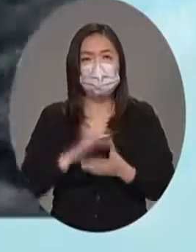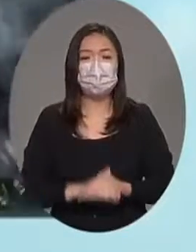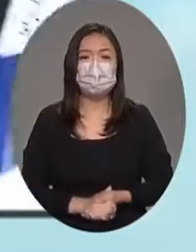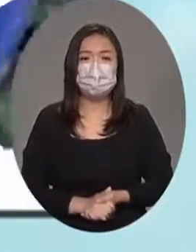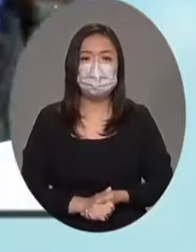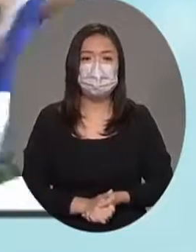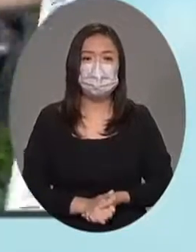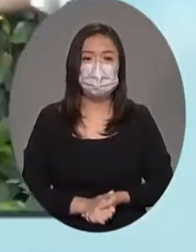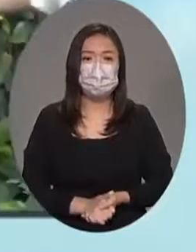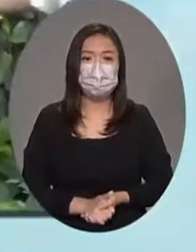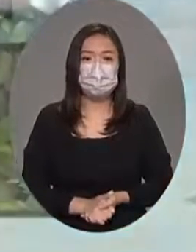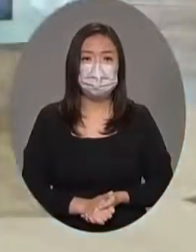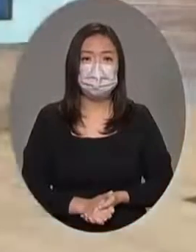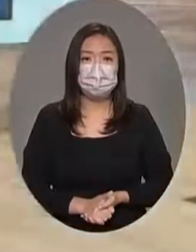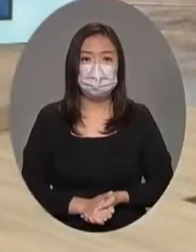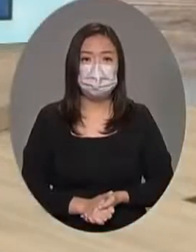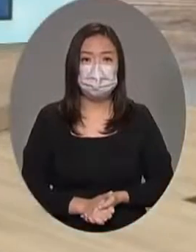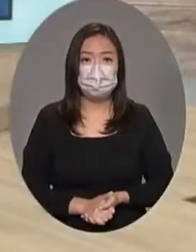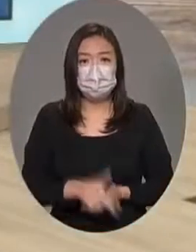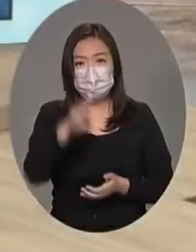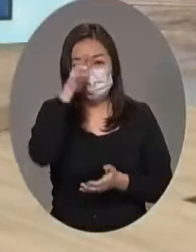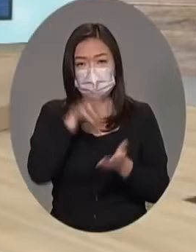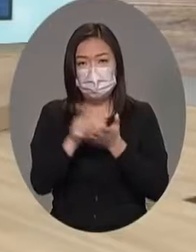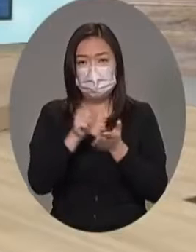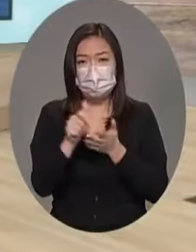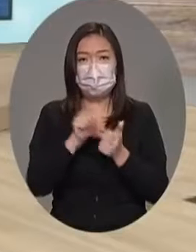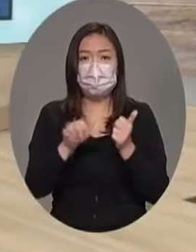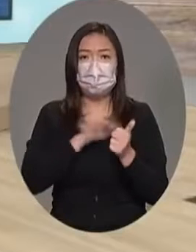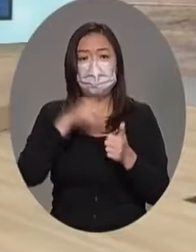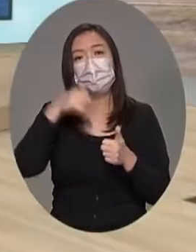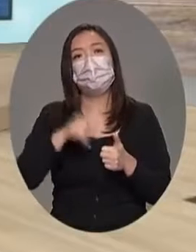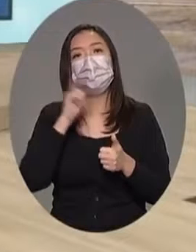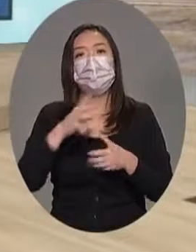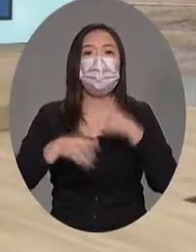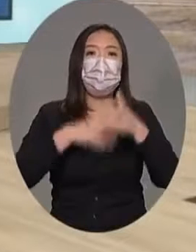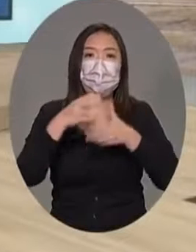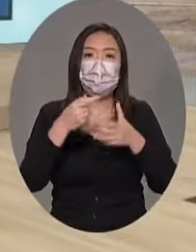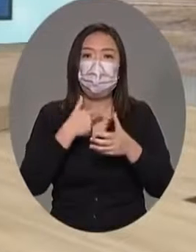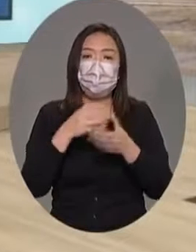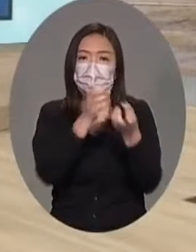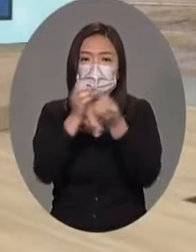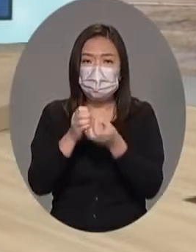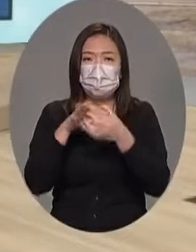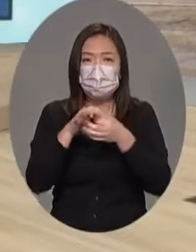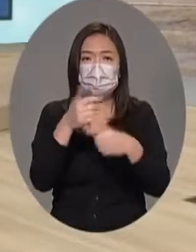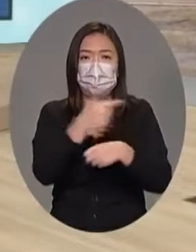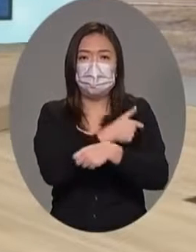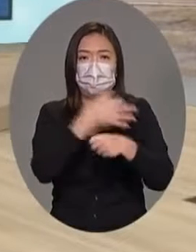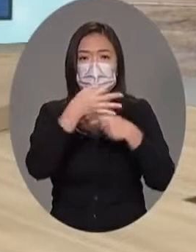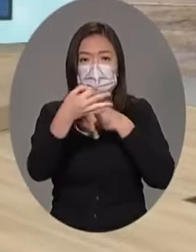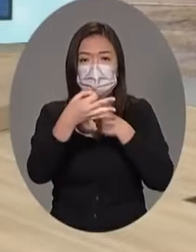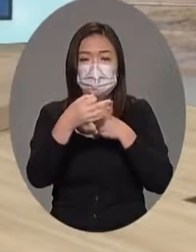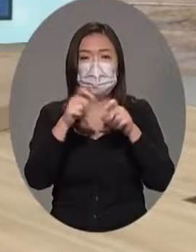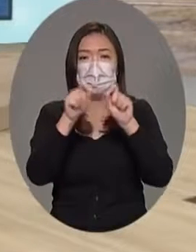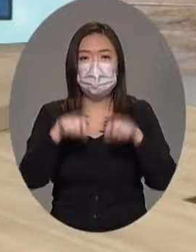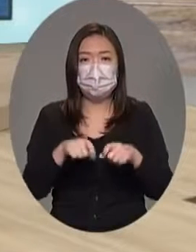者梁嘉琪报道。 政府专家委员会下个星期会开会，商讨接种第三剂疫苗